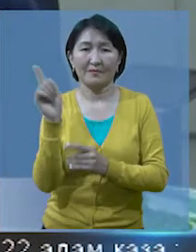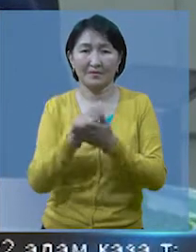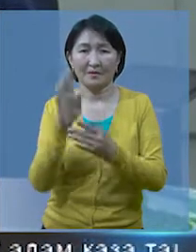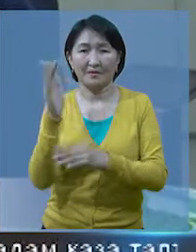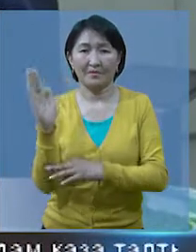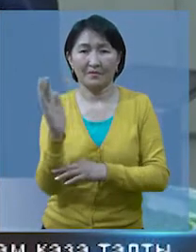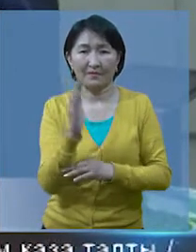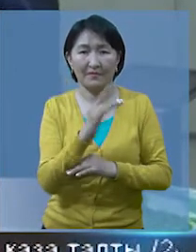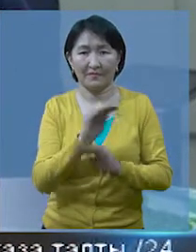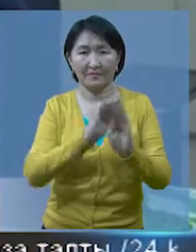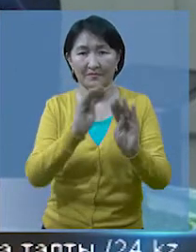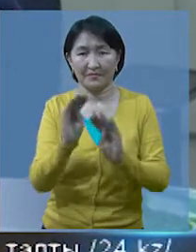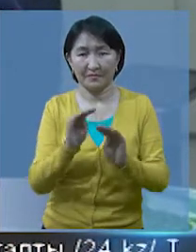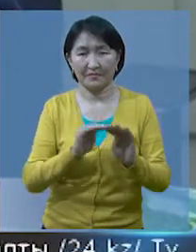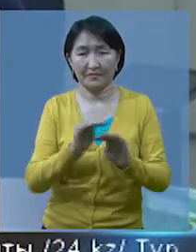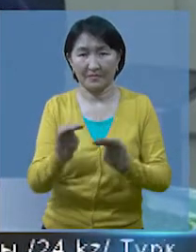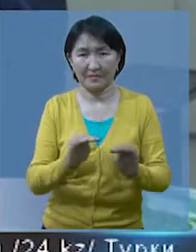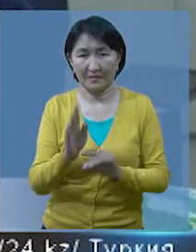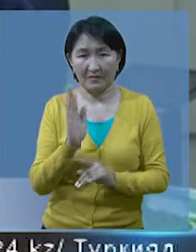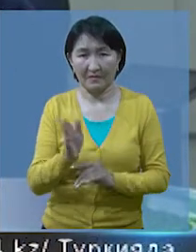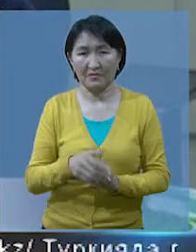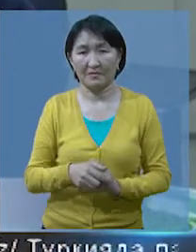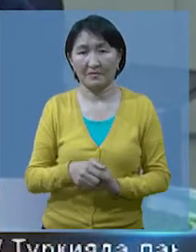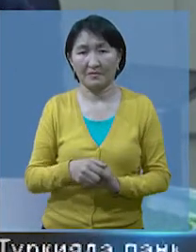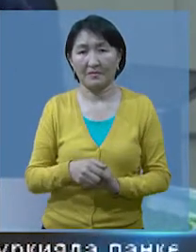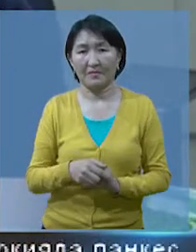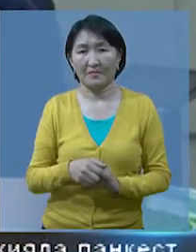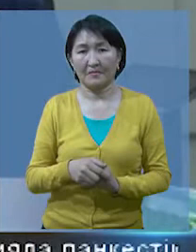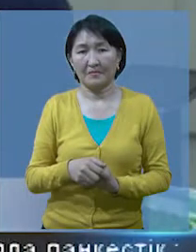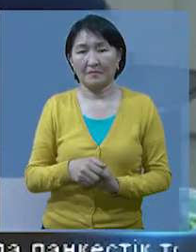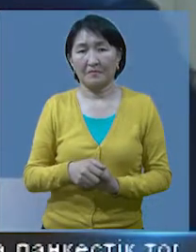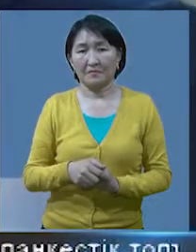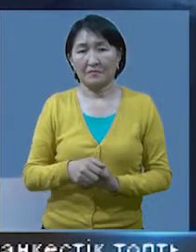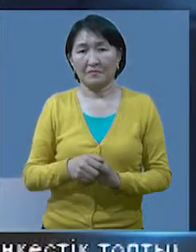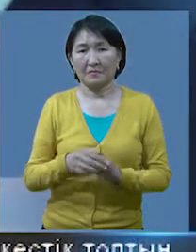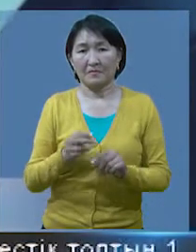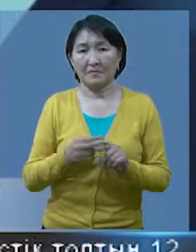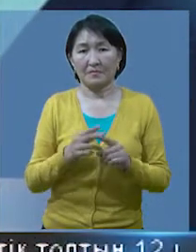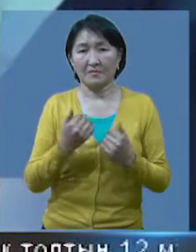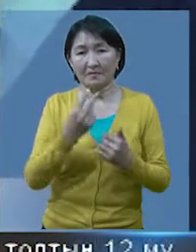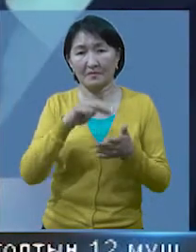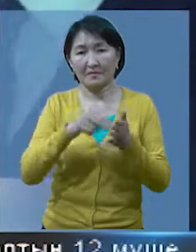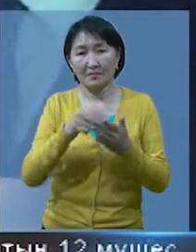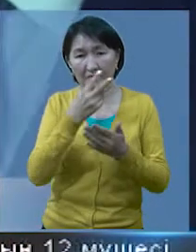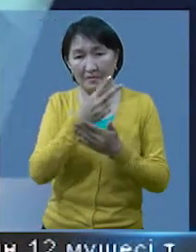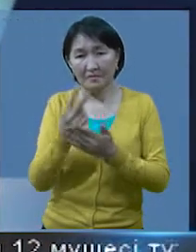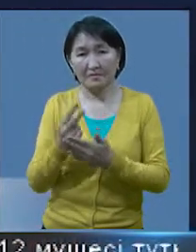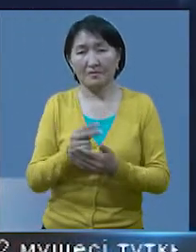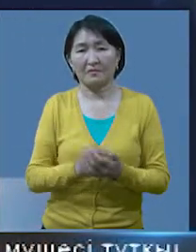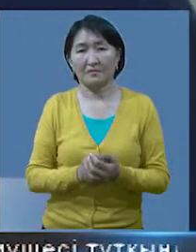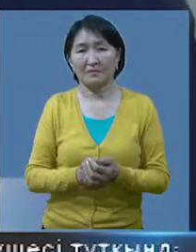Ташкент жолының жағасындағы участок бұл. Бұл жерге үлкен өздеріңіз көргенде жаңа көрдіңіздер, алдын